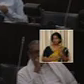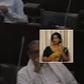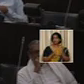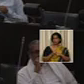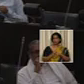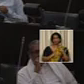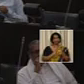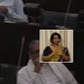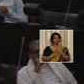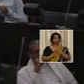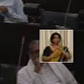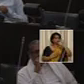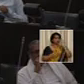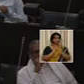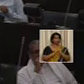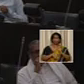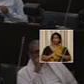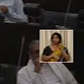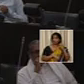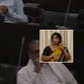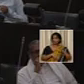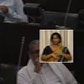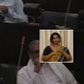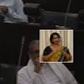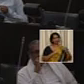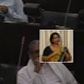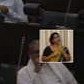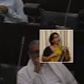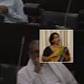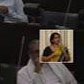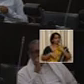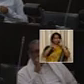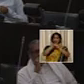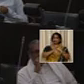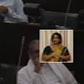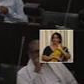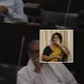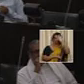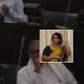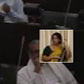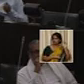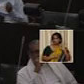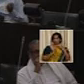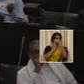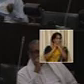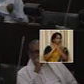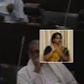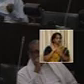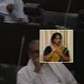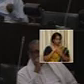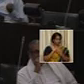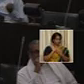ප්‍රශ්නය ශ්‍රී ලංකාවේ විදේශ රැකියා අවස්ථාව ලබා දීම සඳහා එම කාලය තුලදී අලුතින් හඳුනාගත් රටවල් ඒකත් ලේඛනයක් මගින් ඉදිරිපත් කරලා